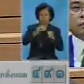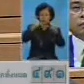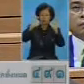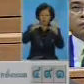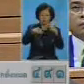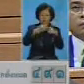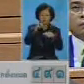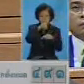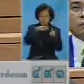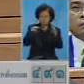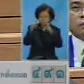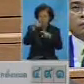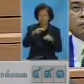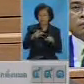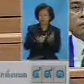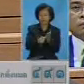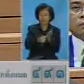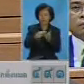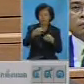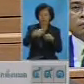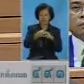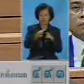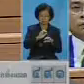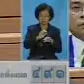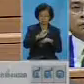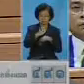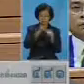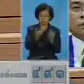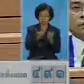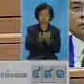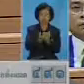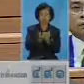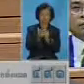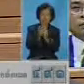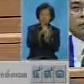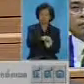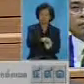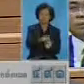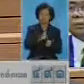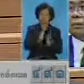านกับการแก้ไขปัญหาทั้งหลายทั้งปวงล้มเหลวครับท่านประธานขอบคุณครับ